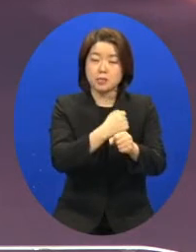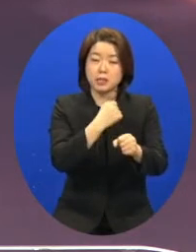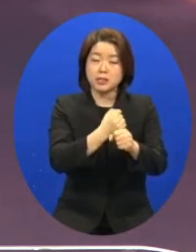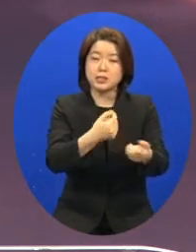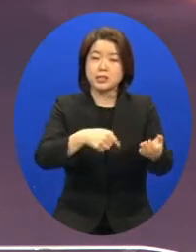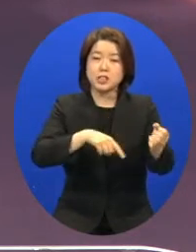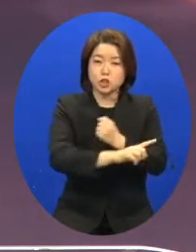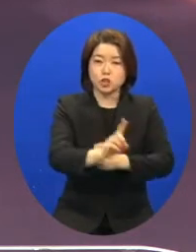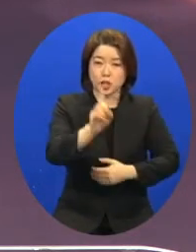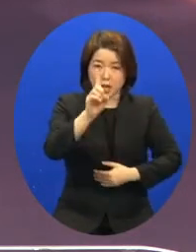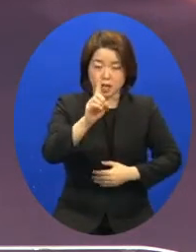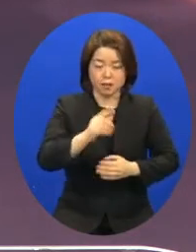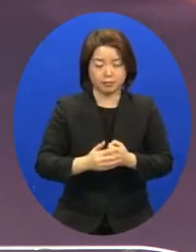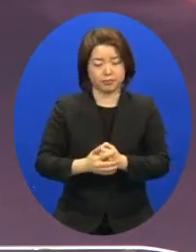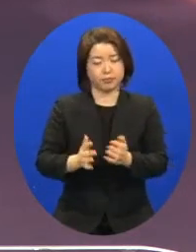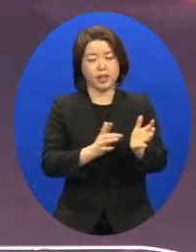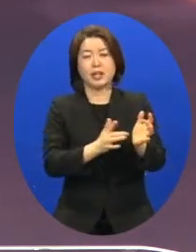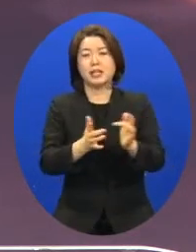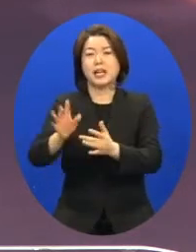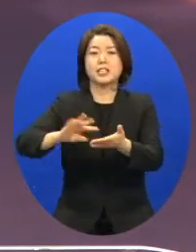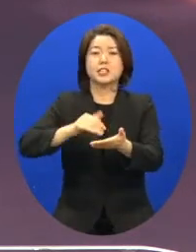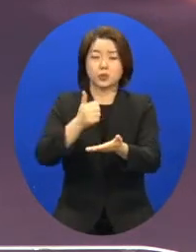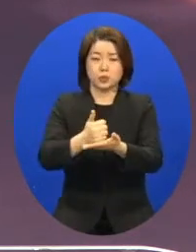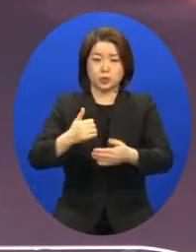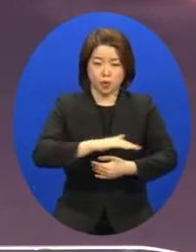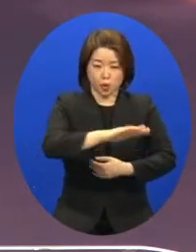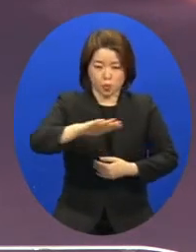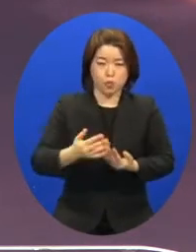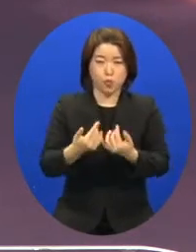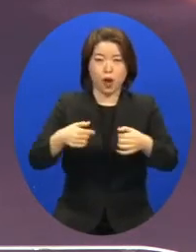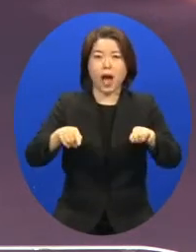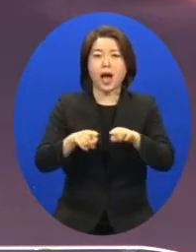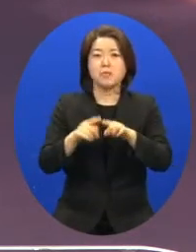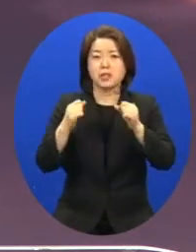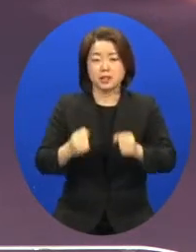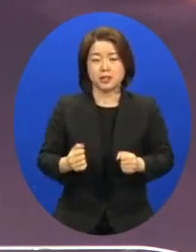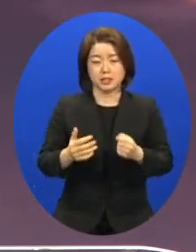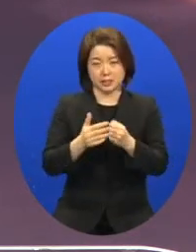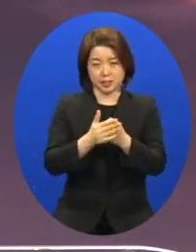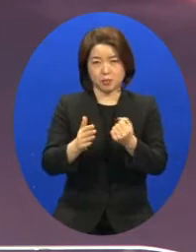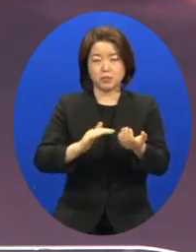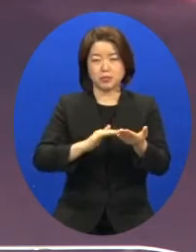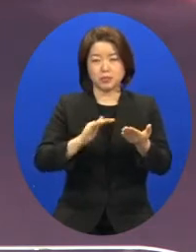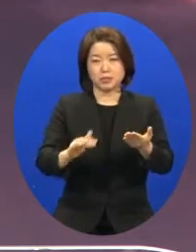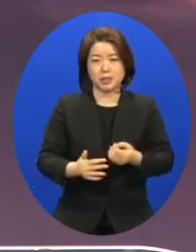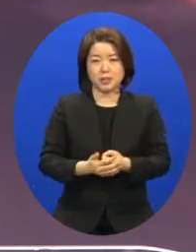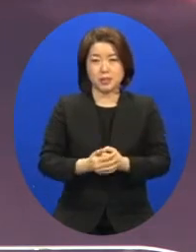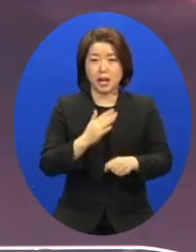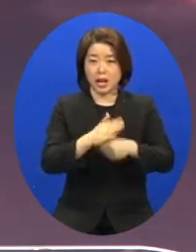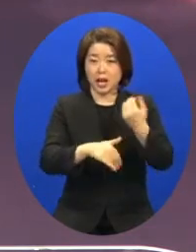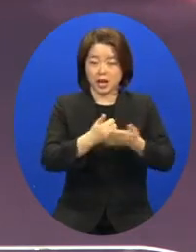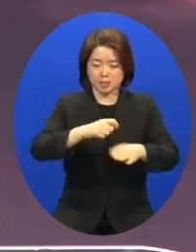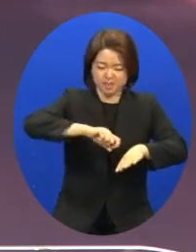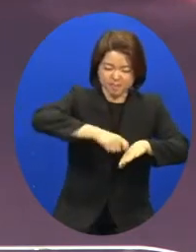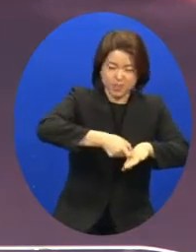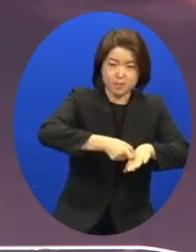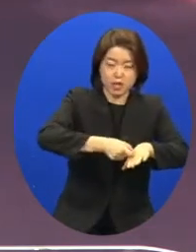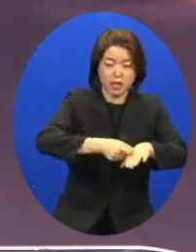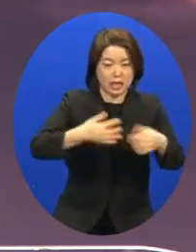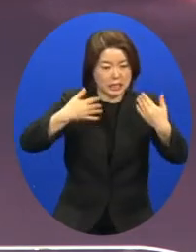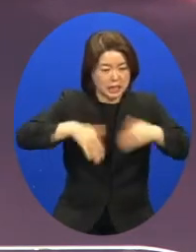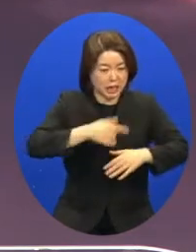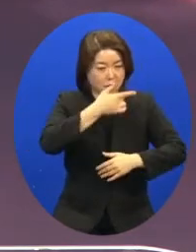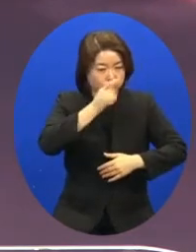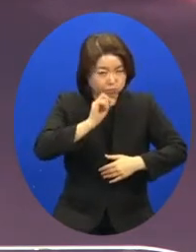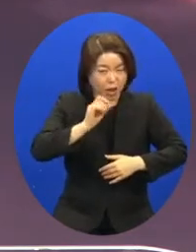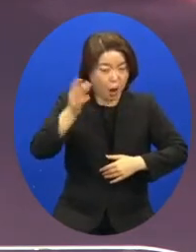하나입니다. 예수 그리스도께서 우리와 함께 하시기 때문에 하나님이 일부러 약한 자, 미련한